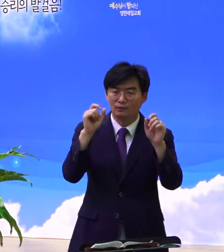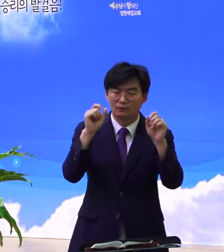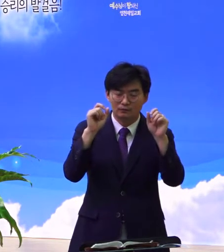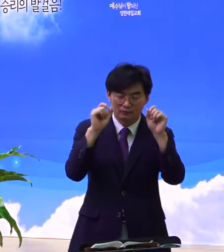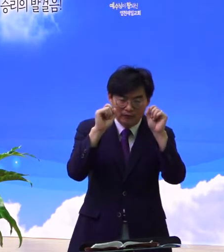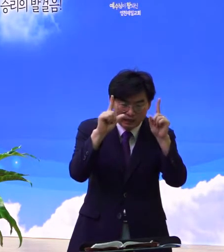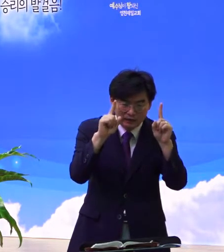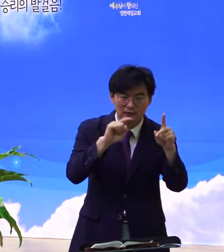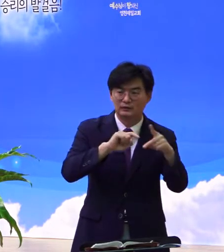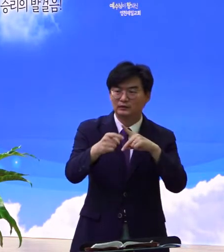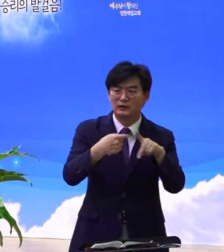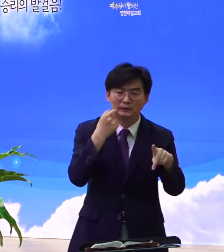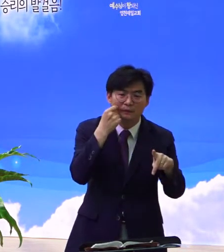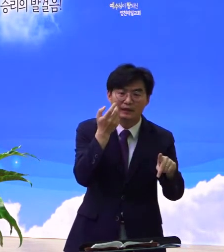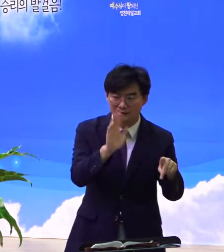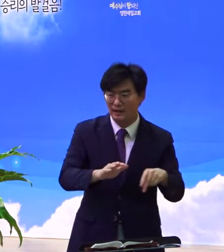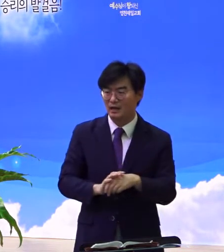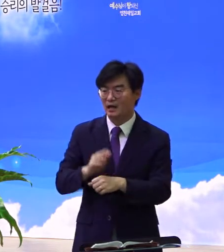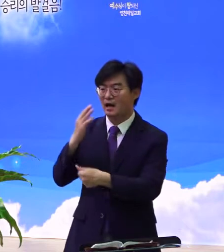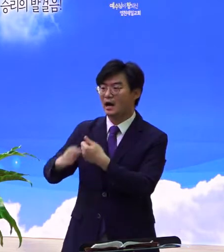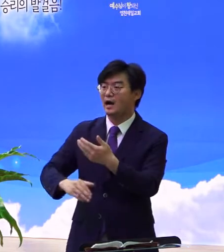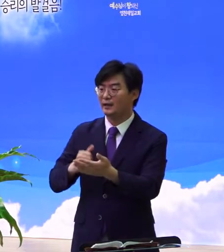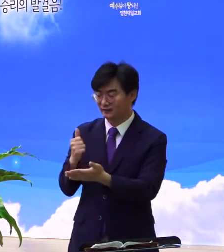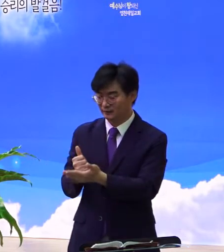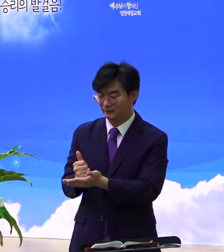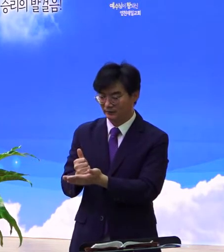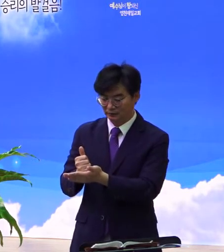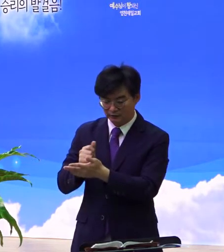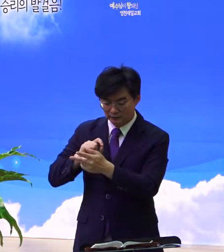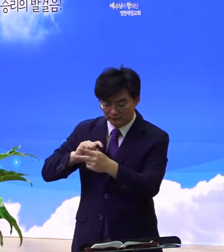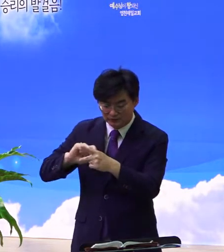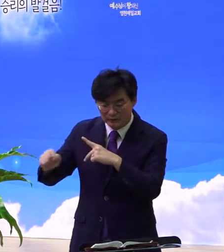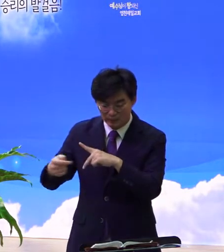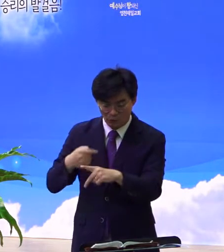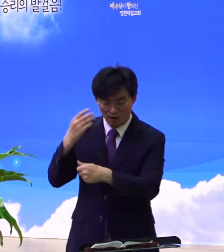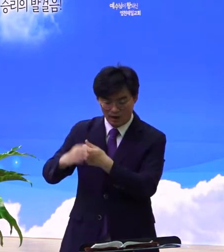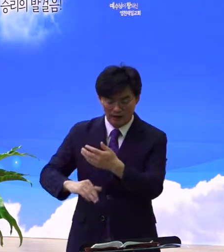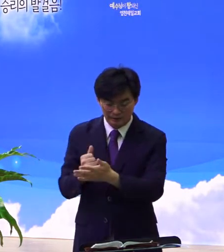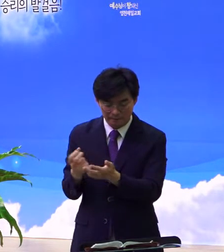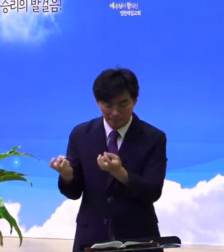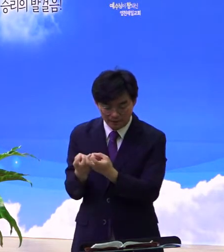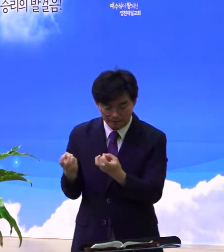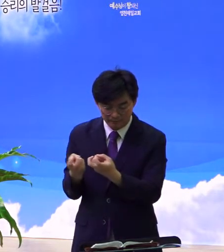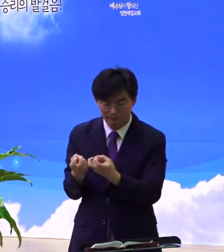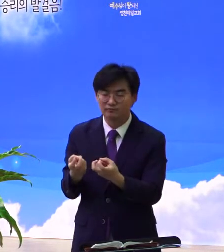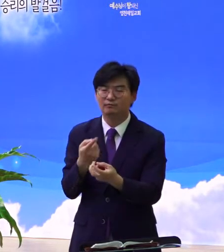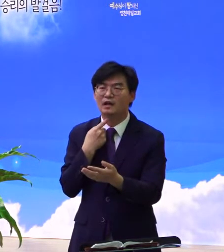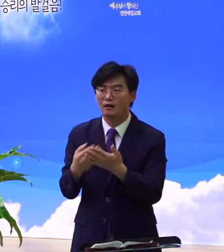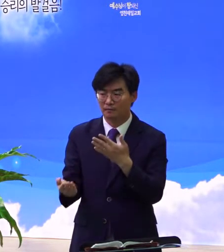하나님의 세계를 보면서 하나님의 세계의 놀라운 역사들을 경험하면서 살았습니다.